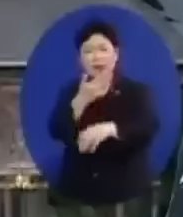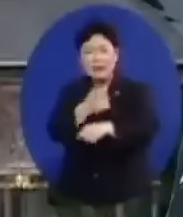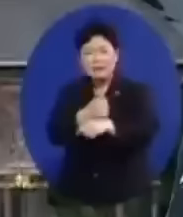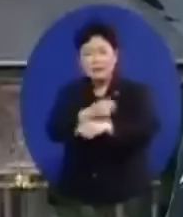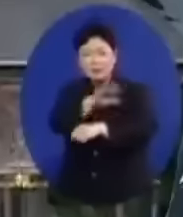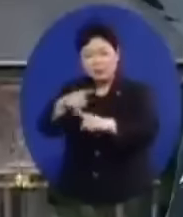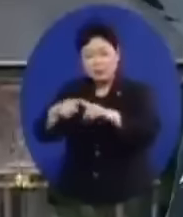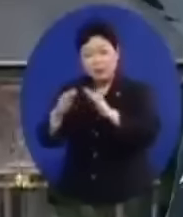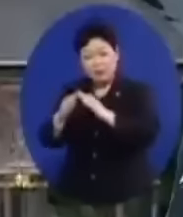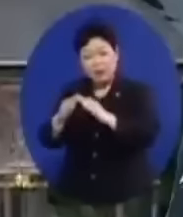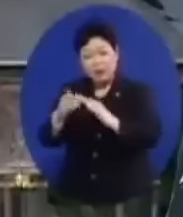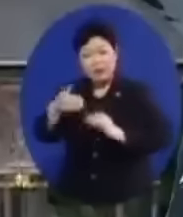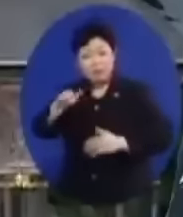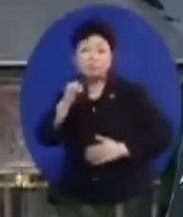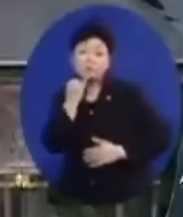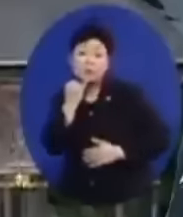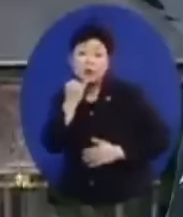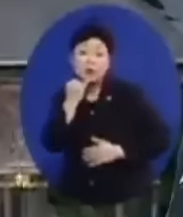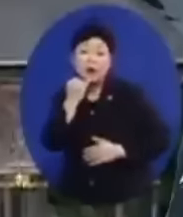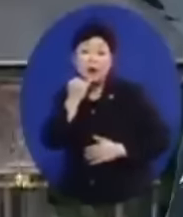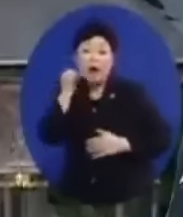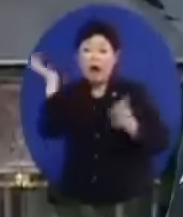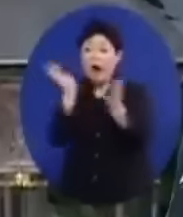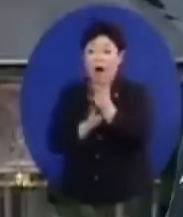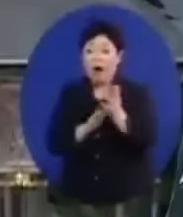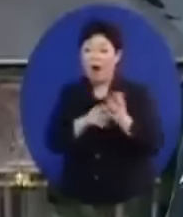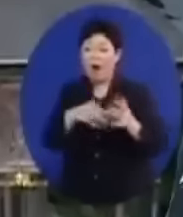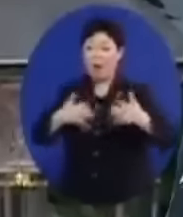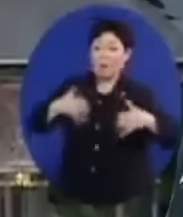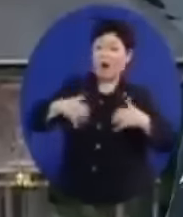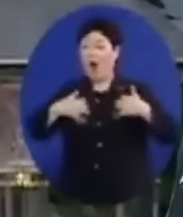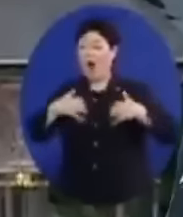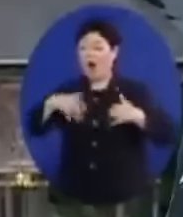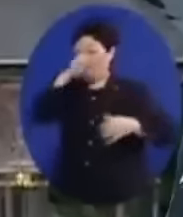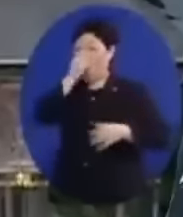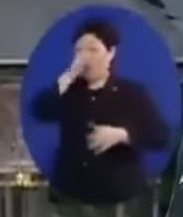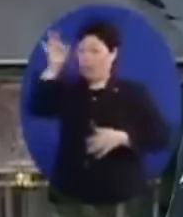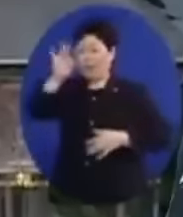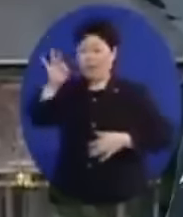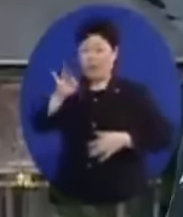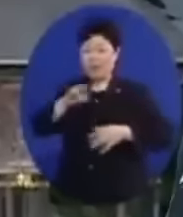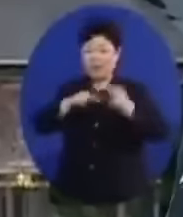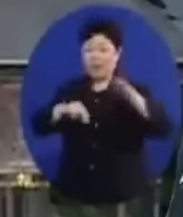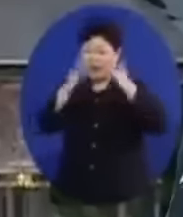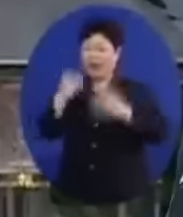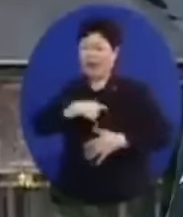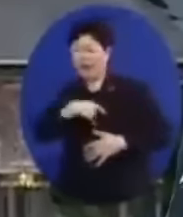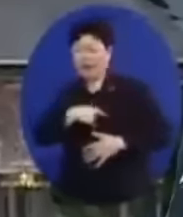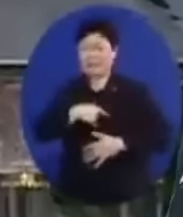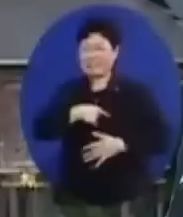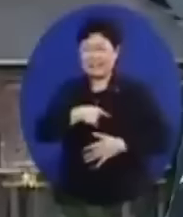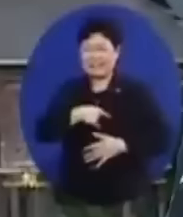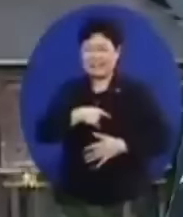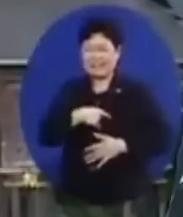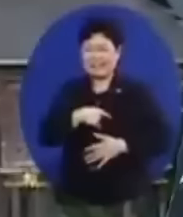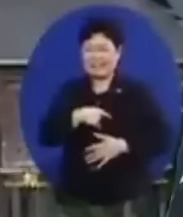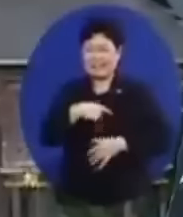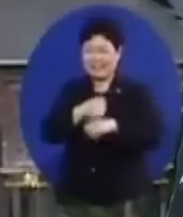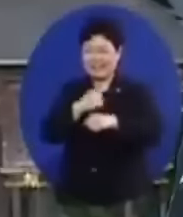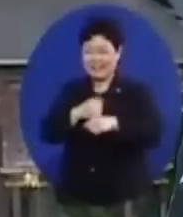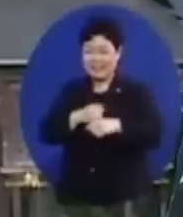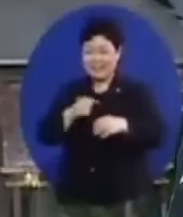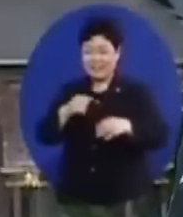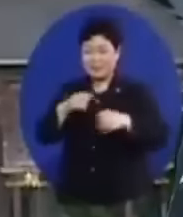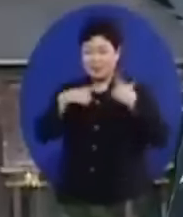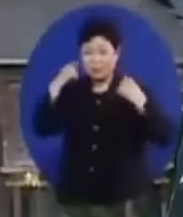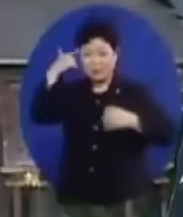우리 교회가 가득 되니까 활짝 뛰면서 좋아해요. 왜냐면 아무도 안 오니까 교회가 멀리 와줘야